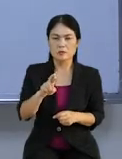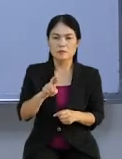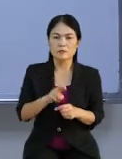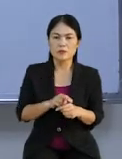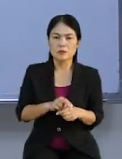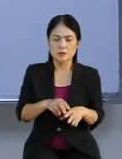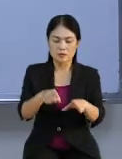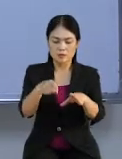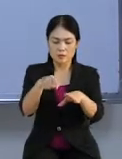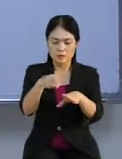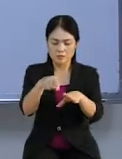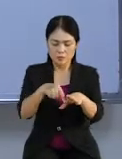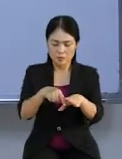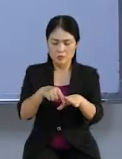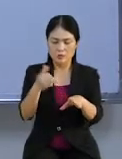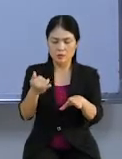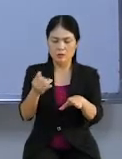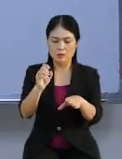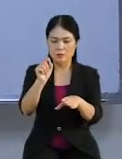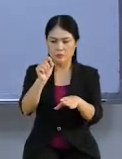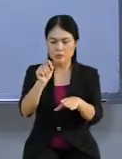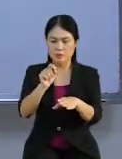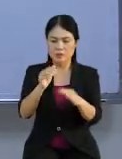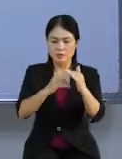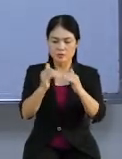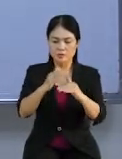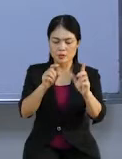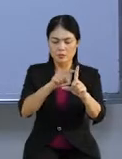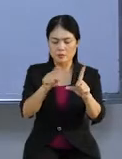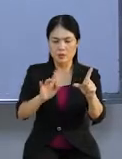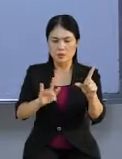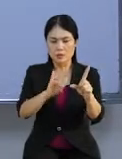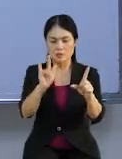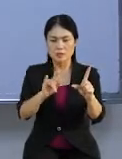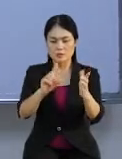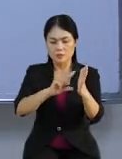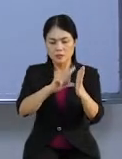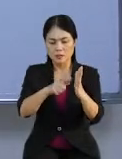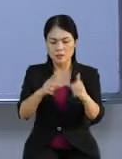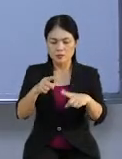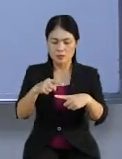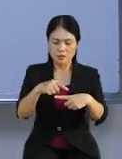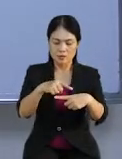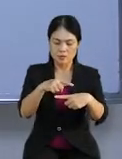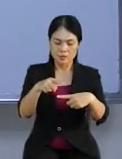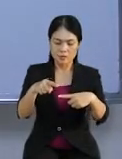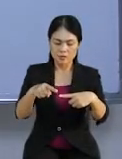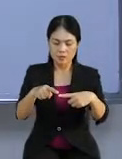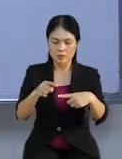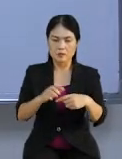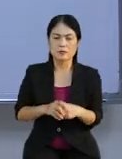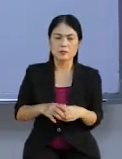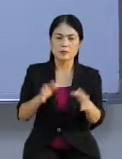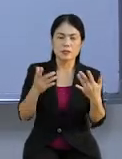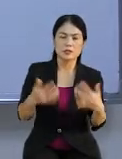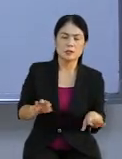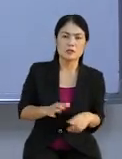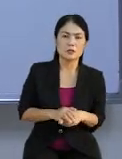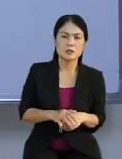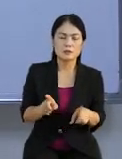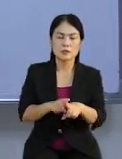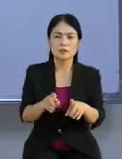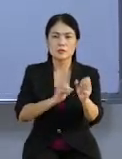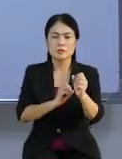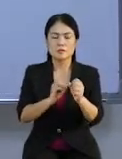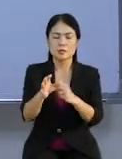đang múm học sắp được cái đấy nì chứ những ba đi làm pika xong múm đại pra ở để chia nâng bằng bằng toát nâng để chia đội hà ấy để chúng ta